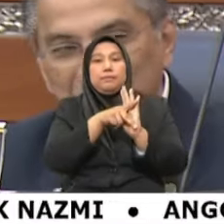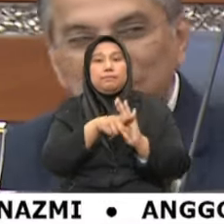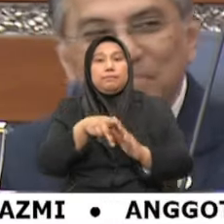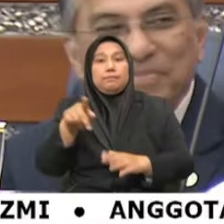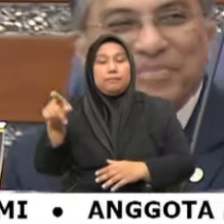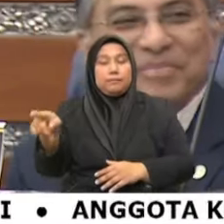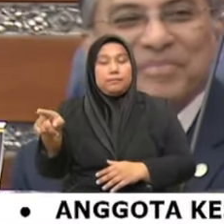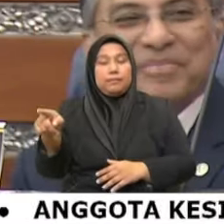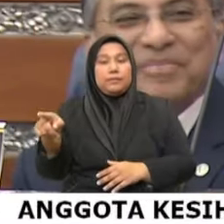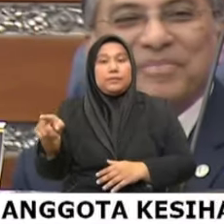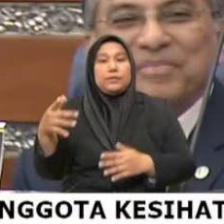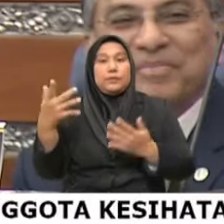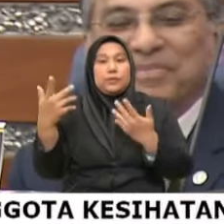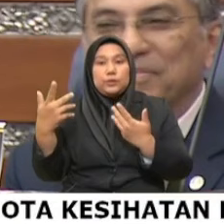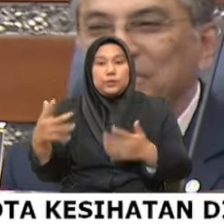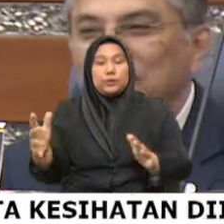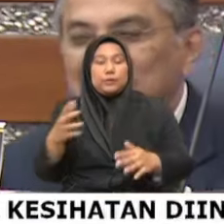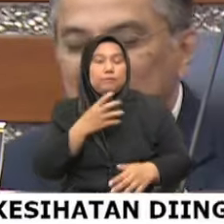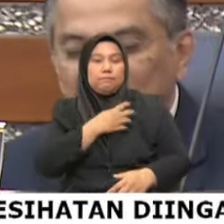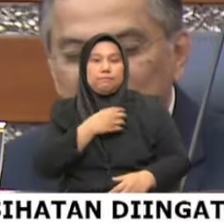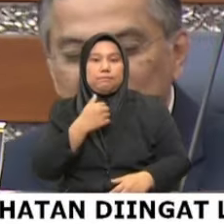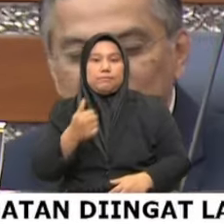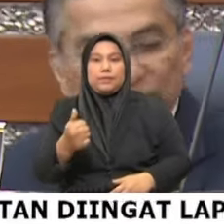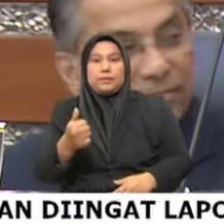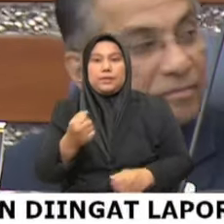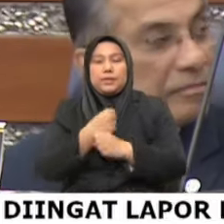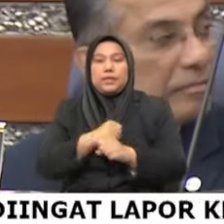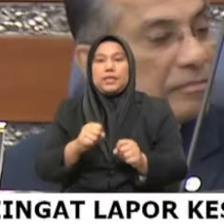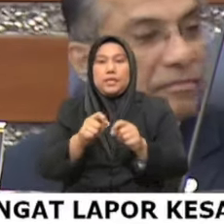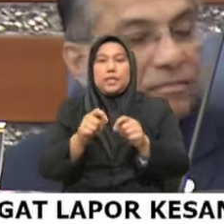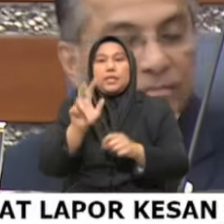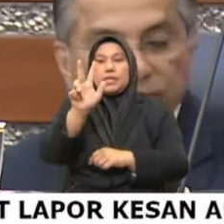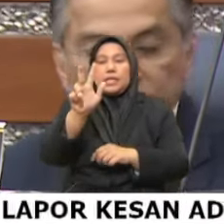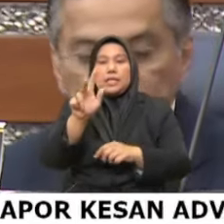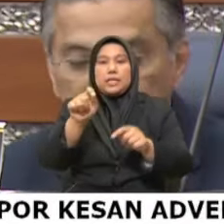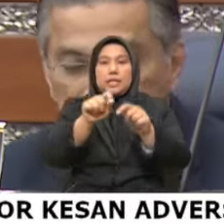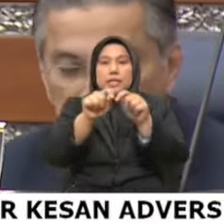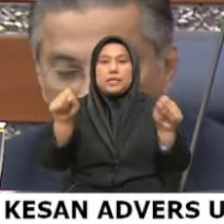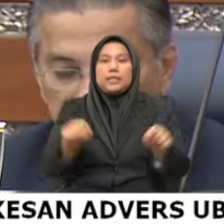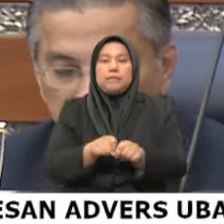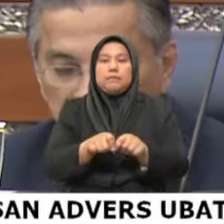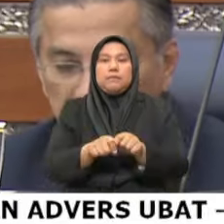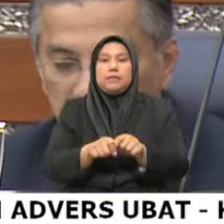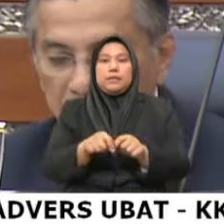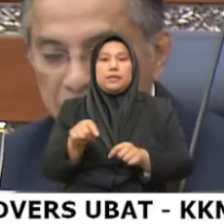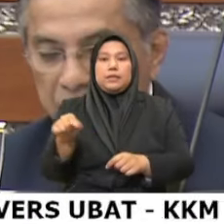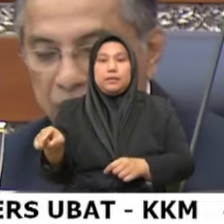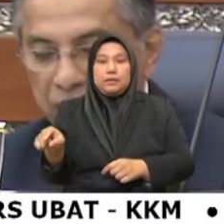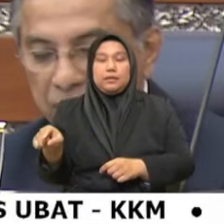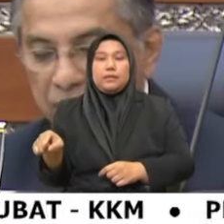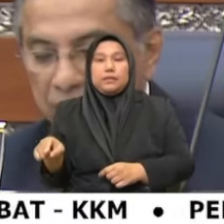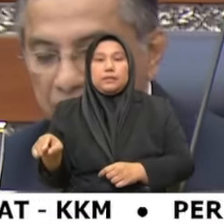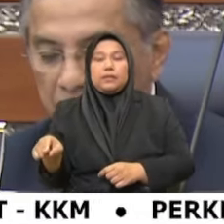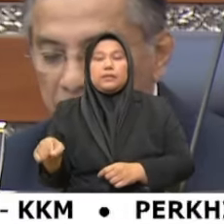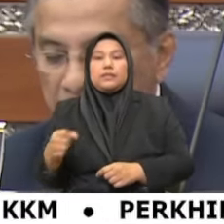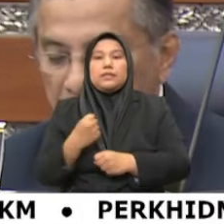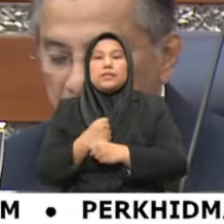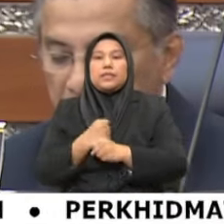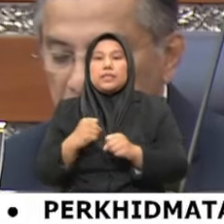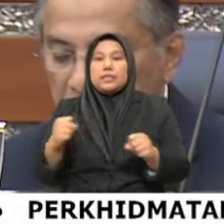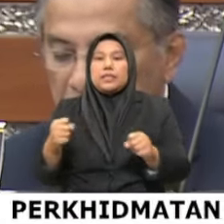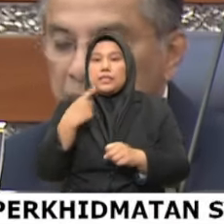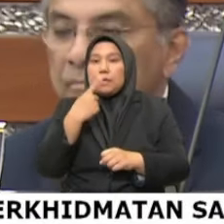hati sudah sediakan 3 tempat untuk kita yang mereka yang boleh merokok di luar sana. Tetapi masih